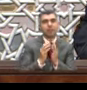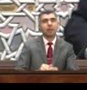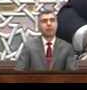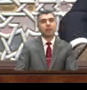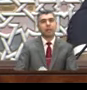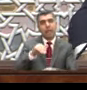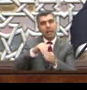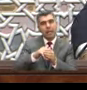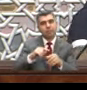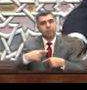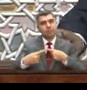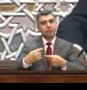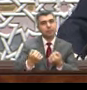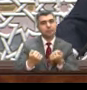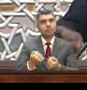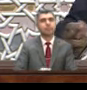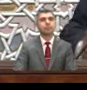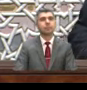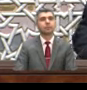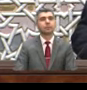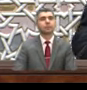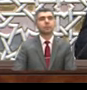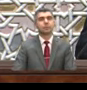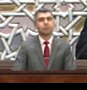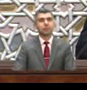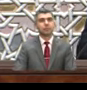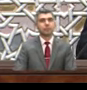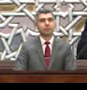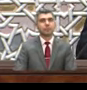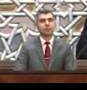والمعاصرة. تفضلوا السيد النائب المحترم، مشكورين.